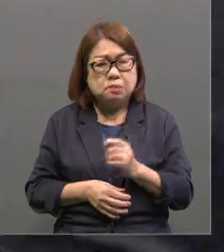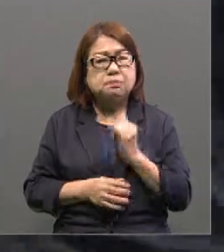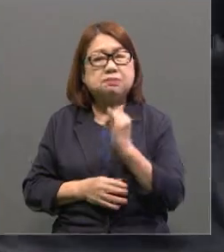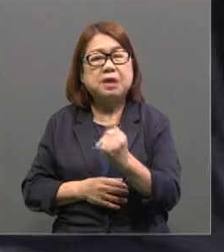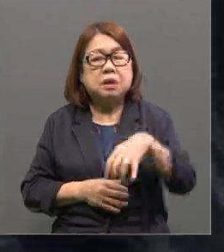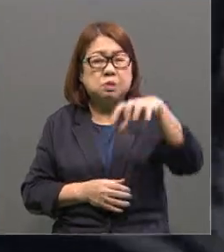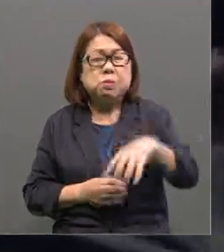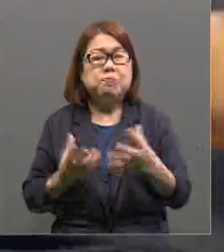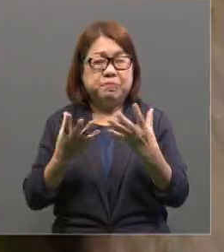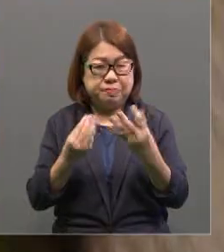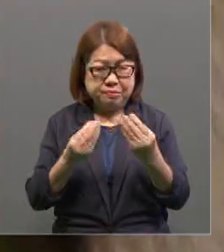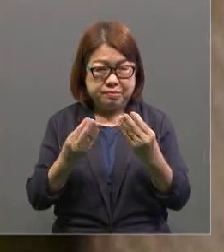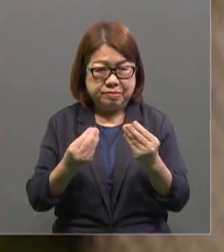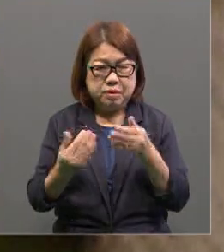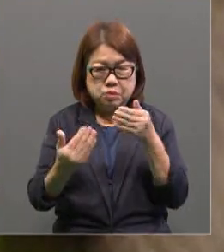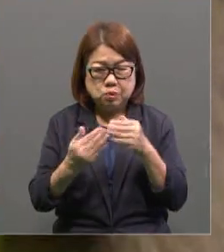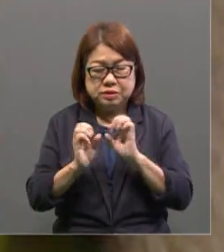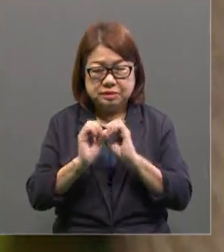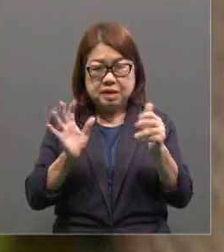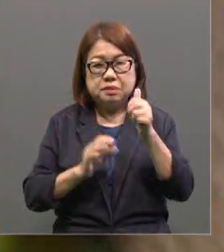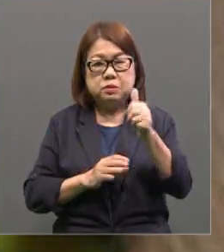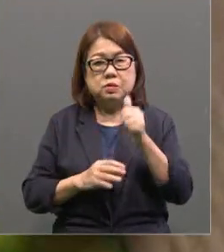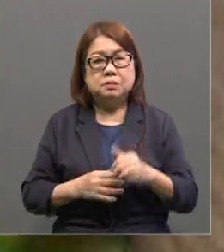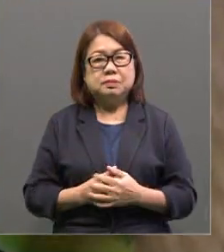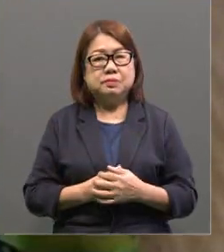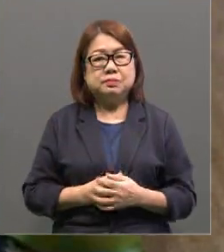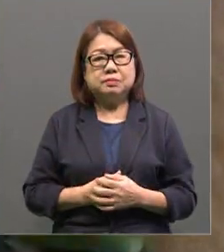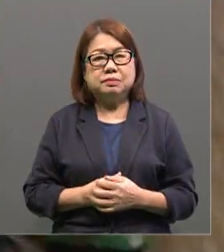ทะเบียนต่อหน้าเจ้าหน้าที่ของสำนักงานที่ดินด้วยครับ